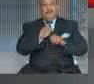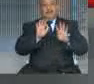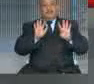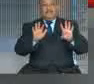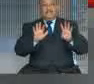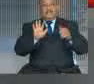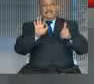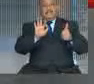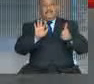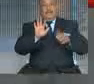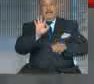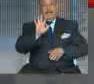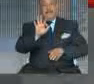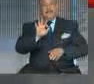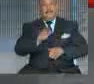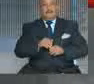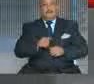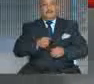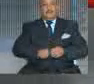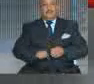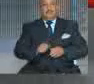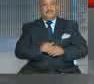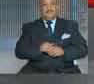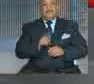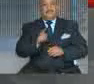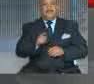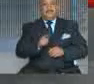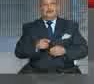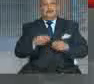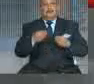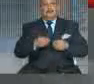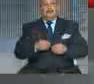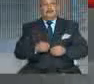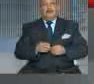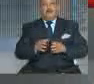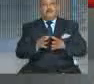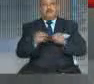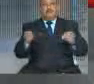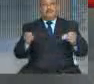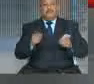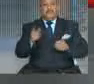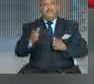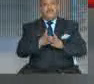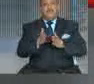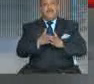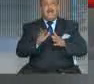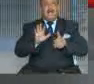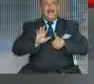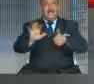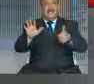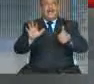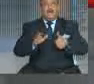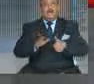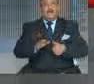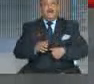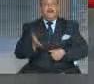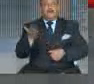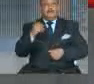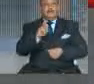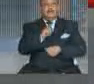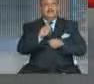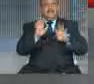65 و900 وألف، مع العلم أنه فاقد للذاكرة، غادر محل سكنه بأريانا يوم 19 من مارس الحالي ولم